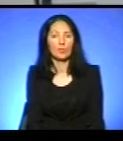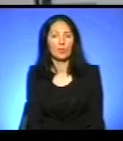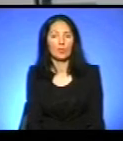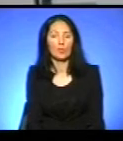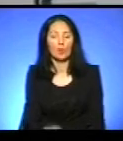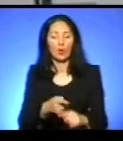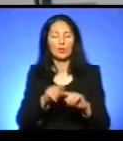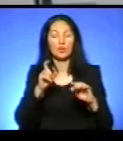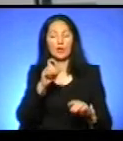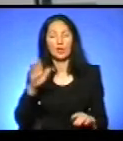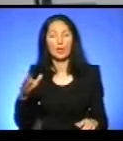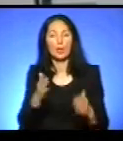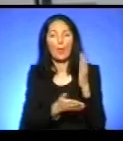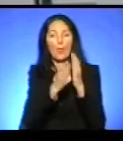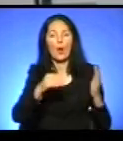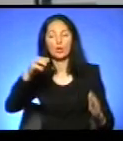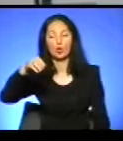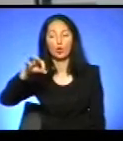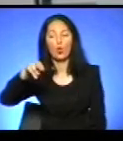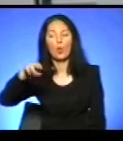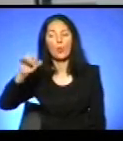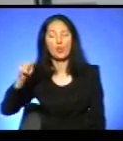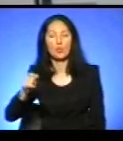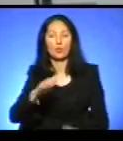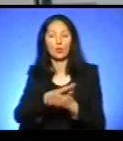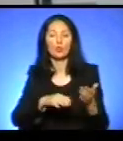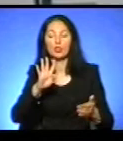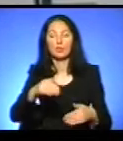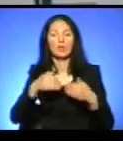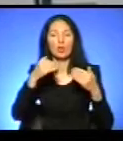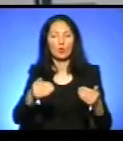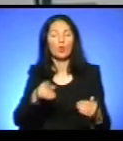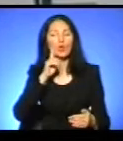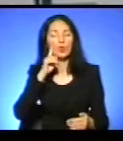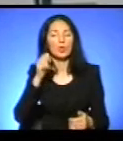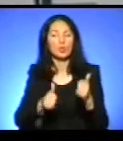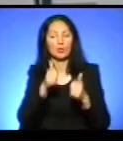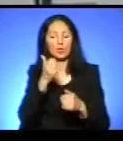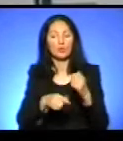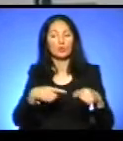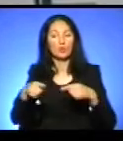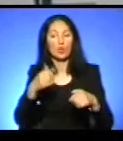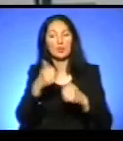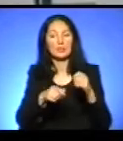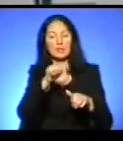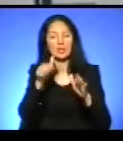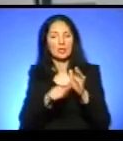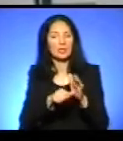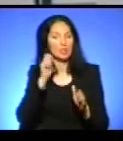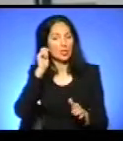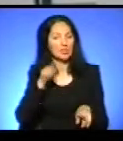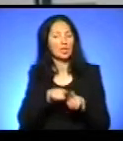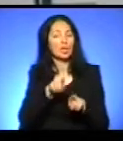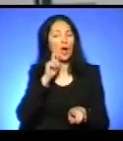У ці хвилини у парку Топільче в Тернополі триває 4-й тур юнацького турніру із футболу серед 16-річних та молодших